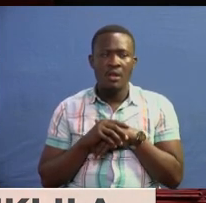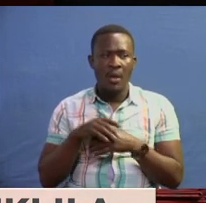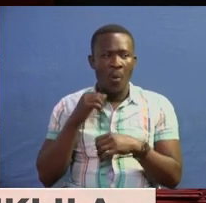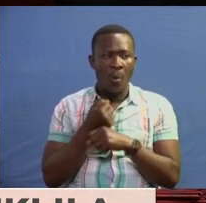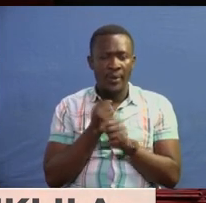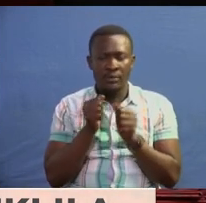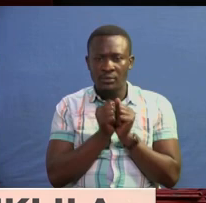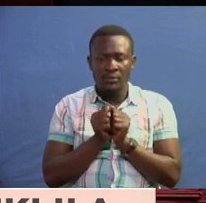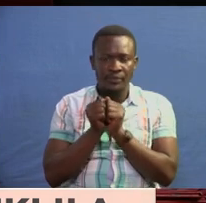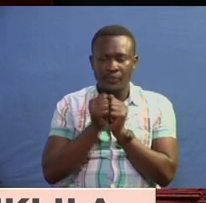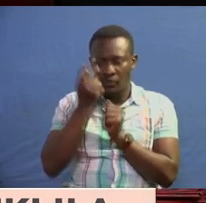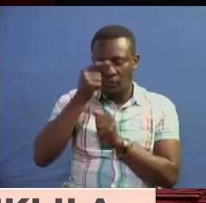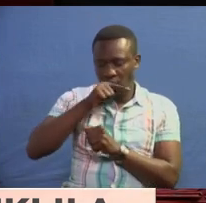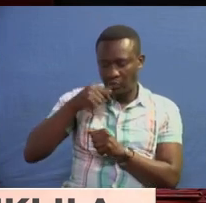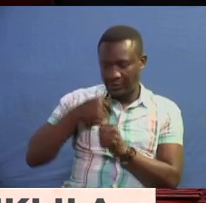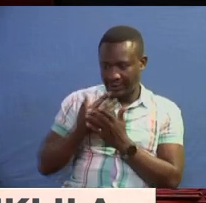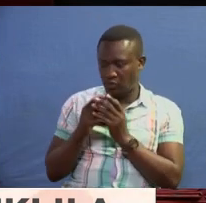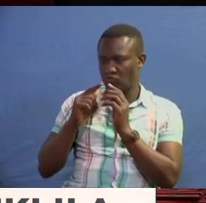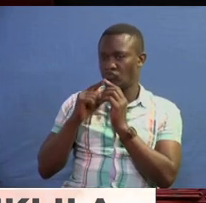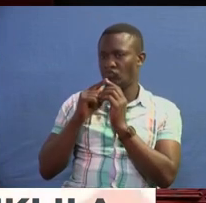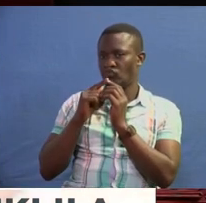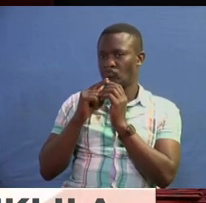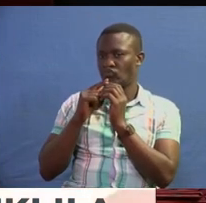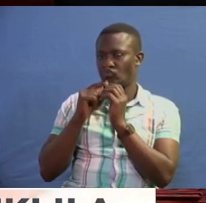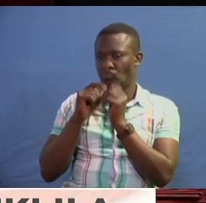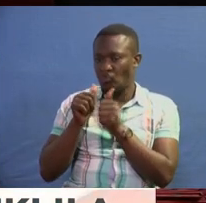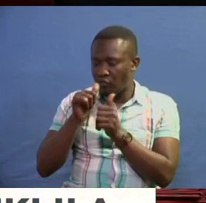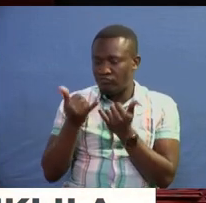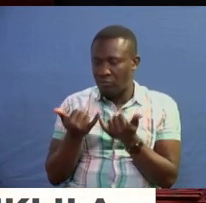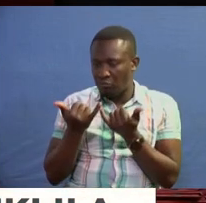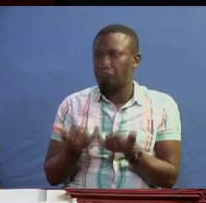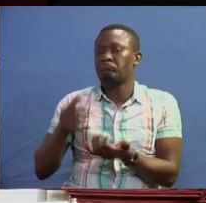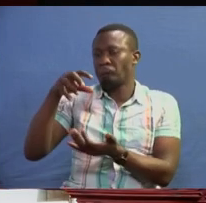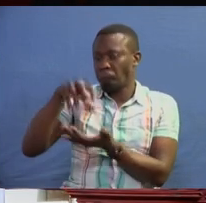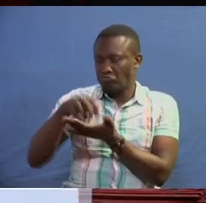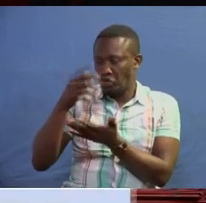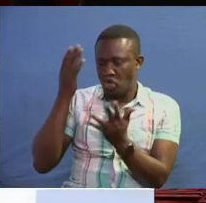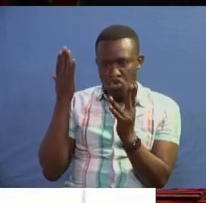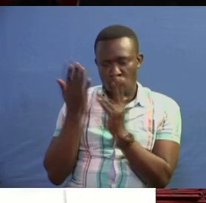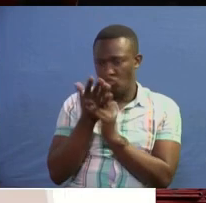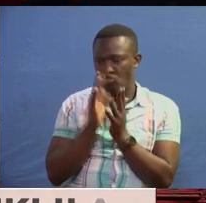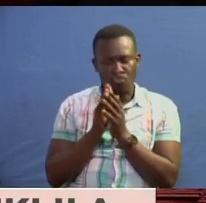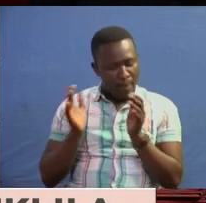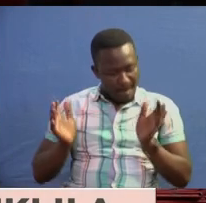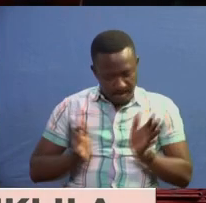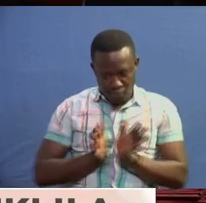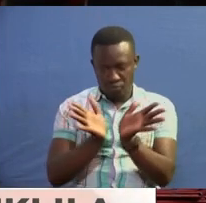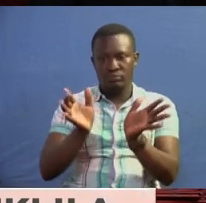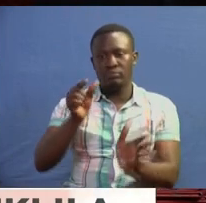working together for us to address the current economic situation through a